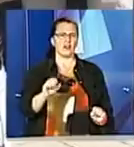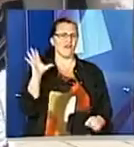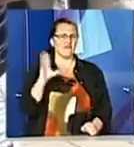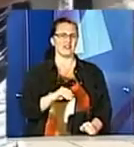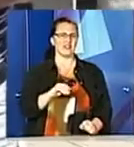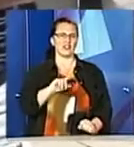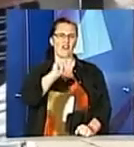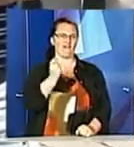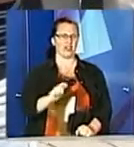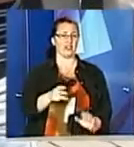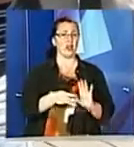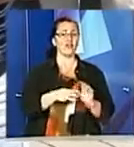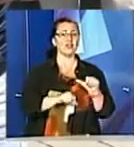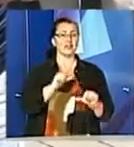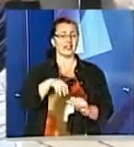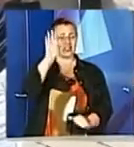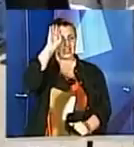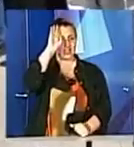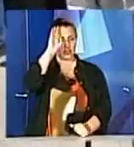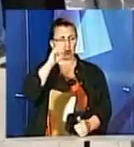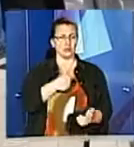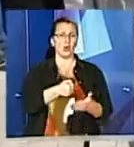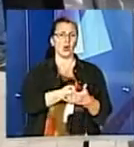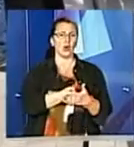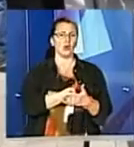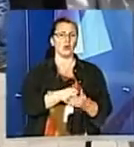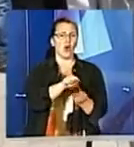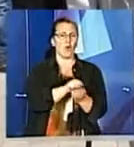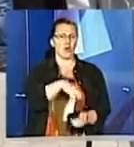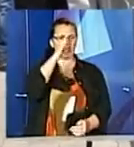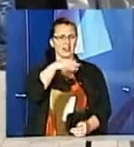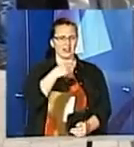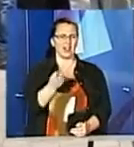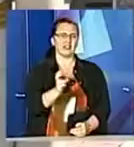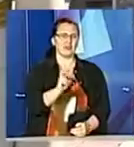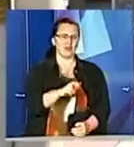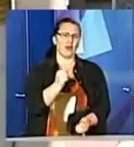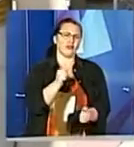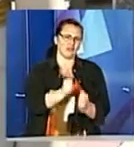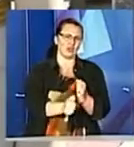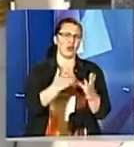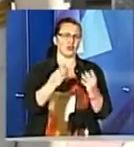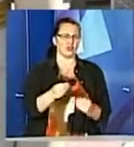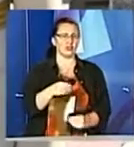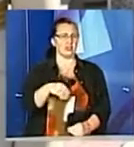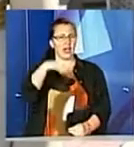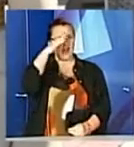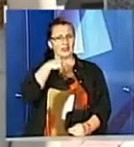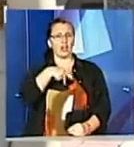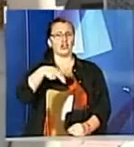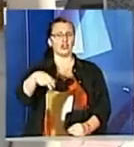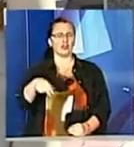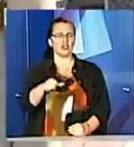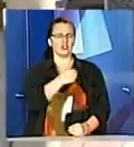війн. Восьмирічний Сашко разом з мамою до могили тата приходить чи не щодня. Максим Овчарук пішов на війну добровольцем у